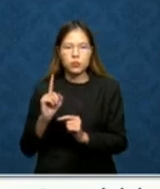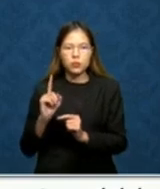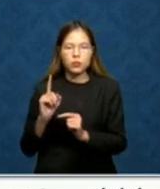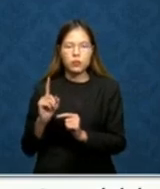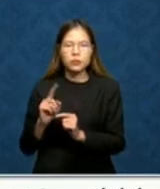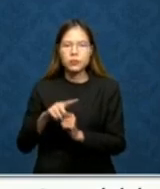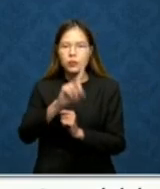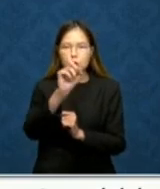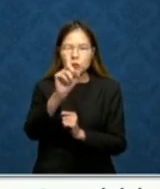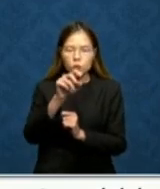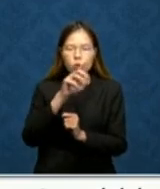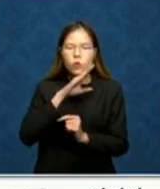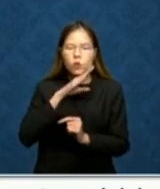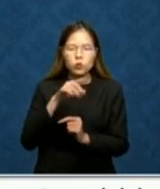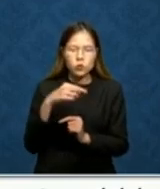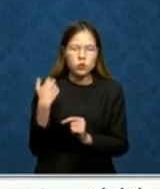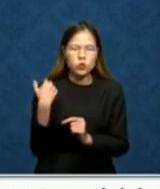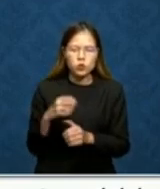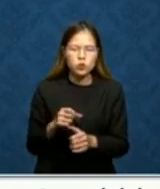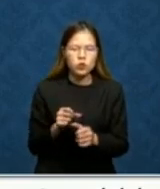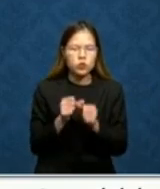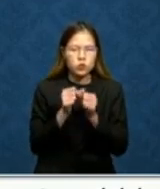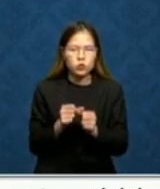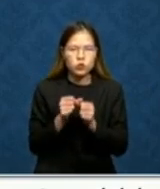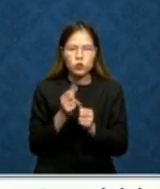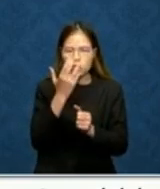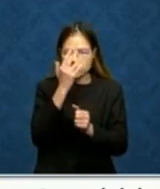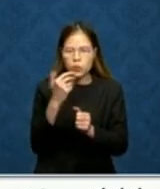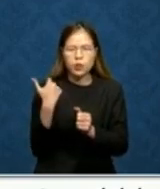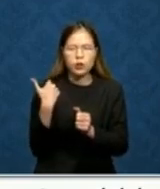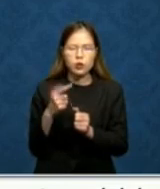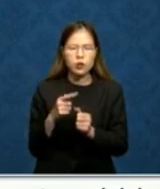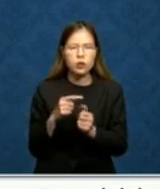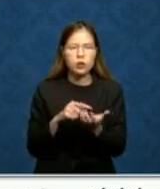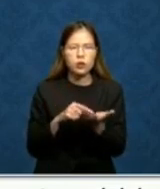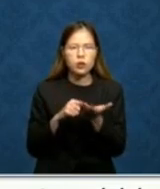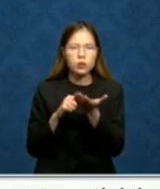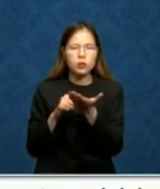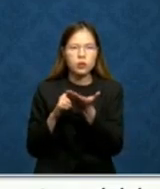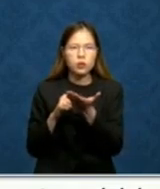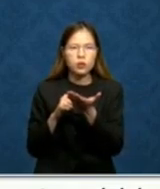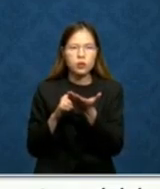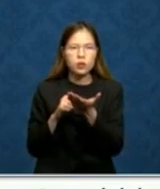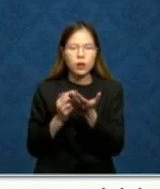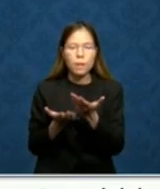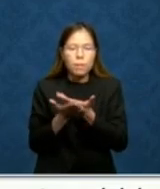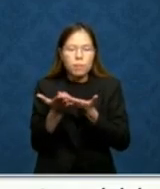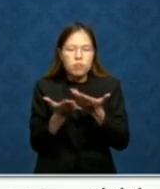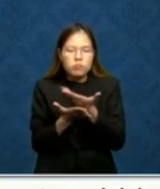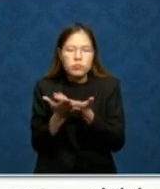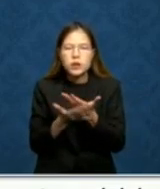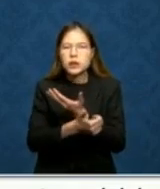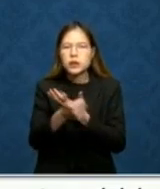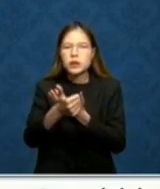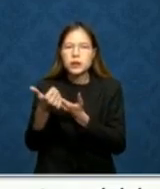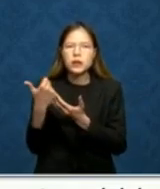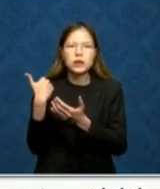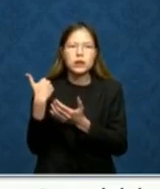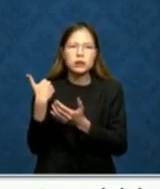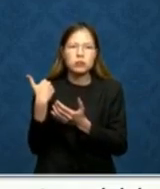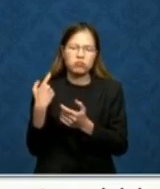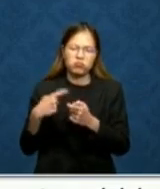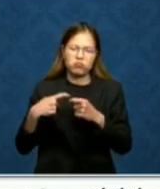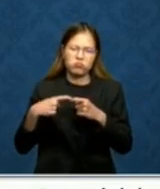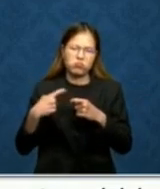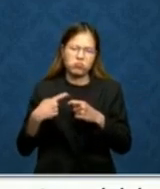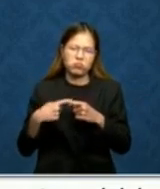งสงสัยต่อคุณค่าการมีอยู่ของเขาเองแล้วเมื่อเขานำเรื่องนี้ไปปรึกษากับคนอื่นก็ยากม